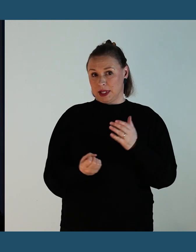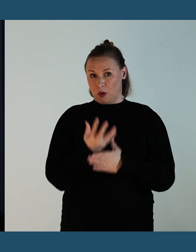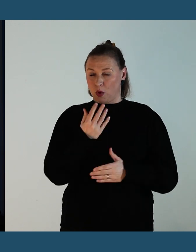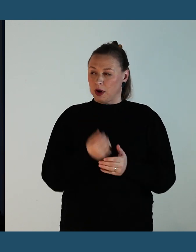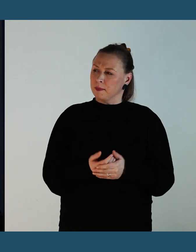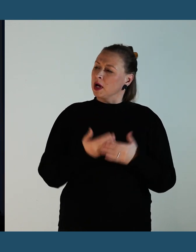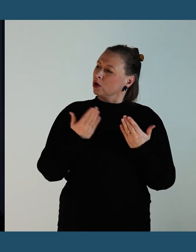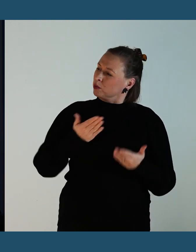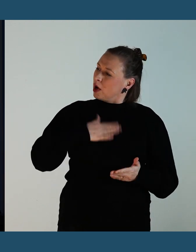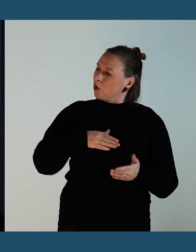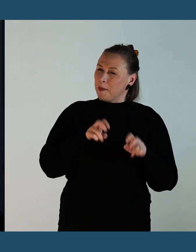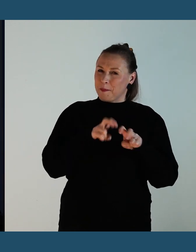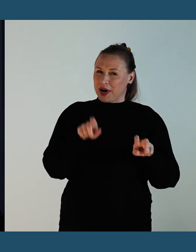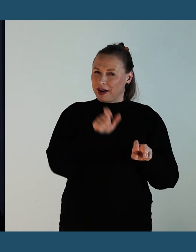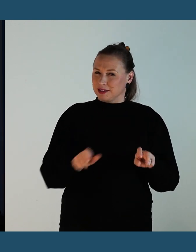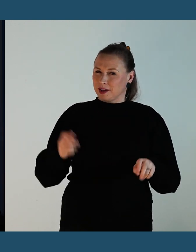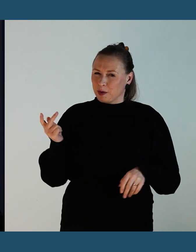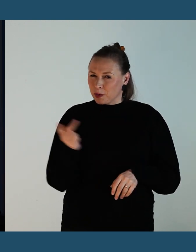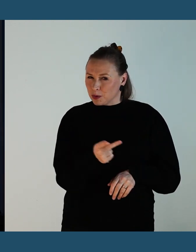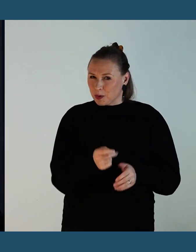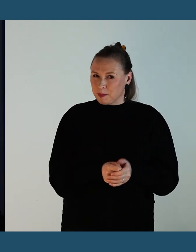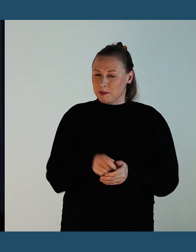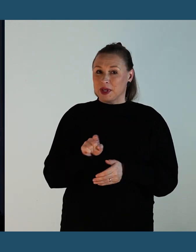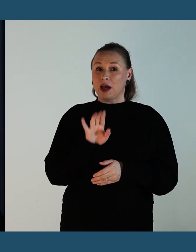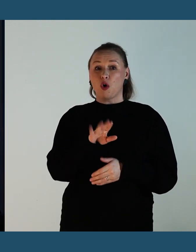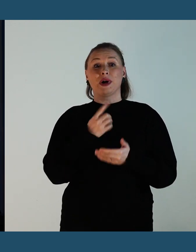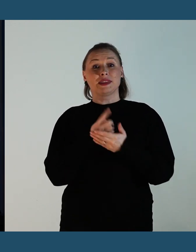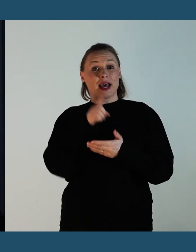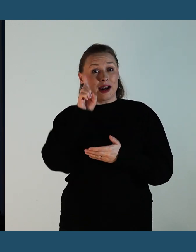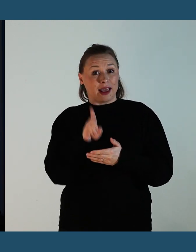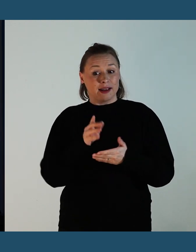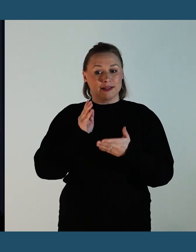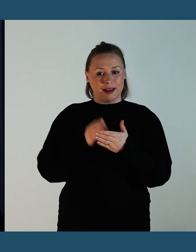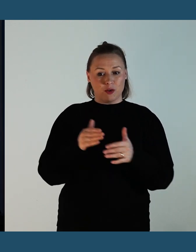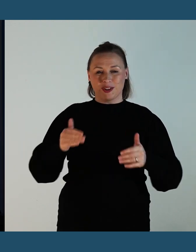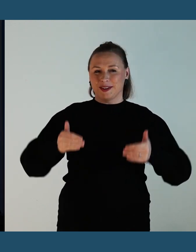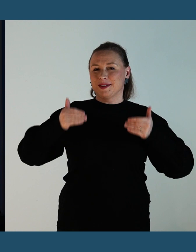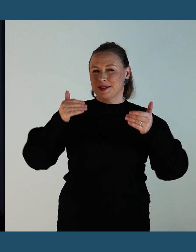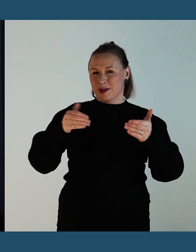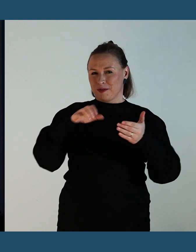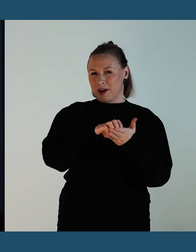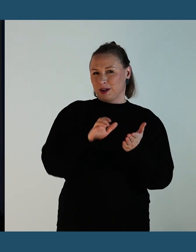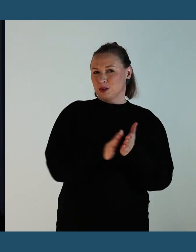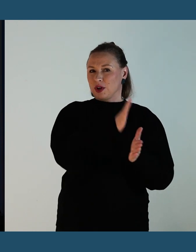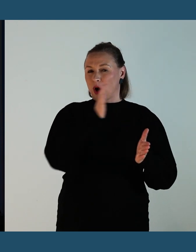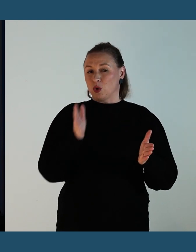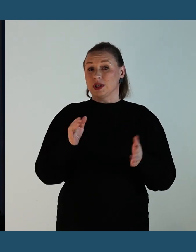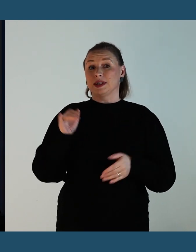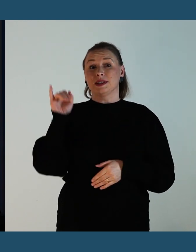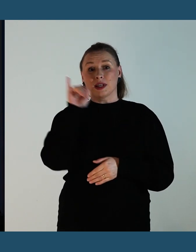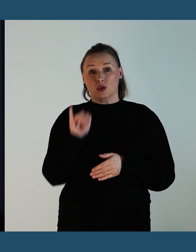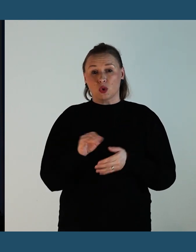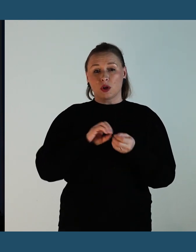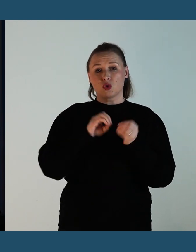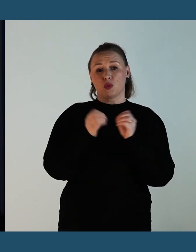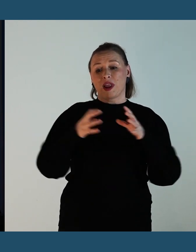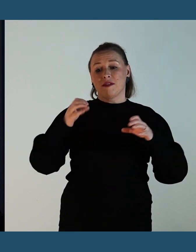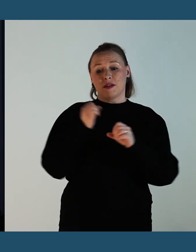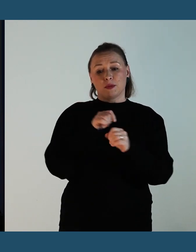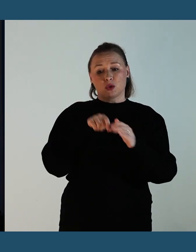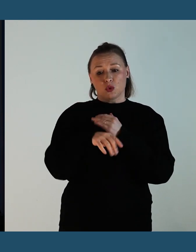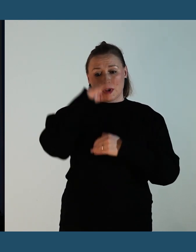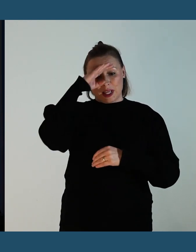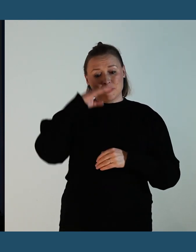teiltä, mikä on kaikkein tärkein tavoitteenne seuraavalle vaalikaudelle seksuaali- ja sukupuolivähemmistöihin kuuluvien ihmisten